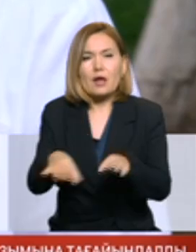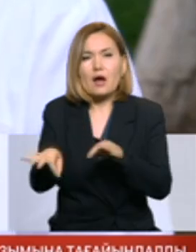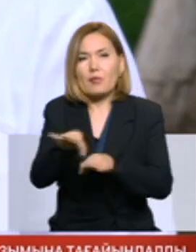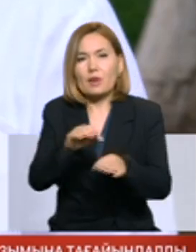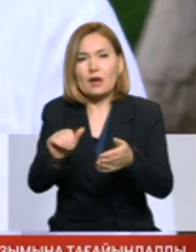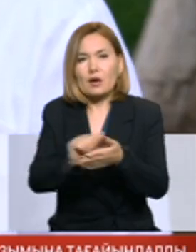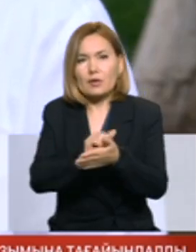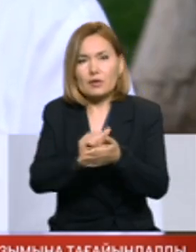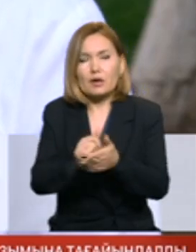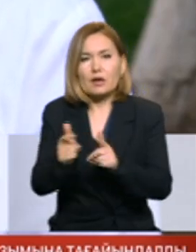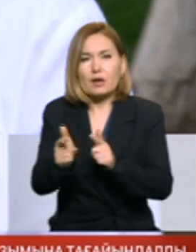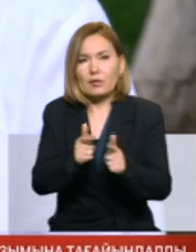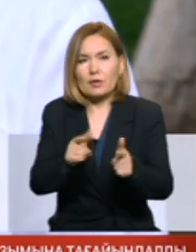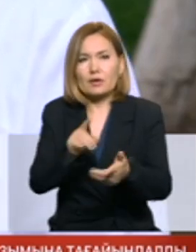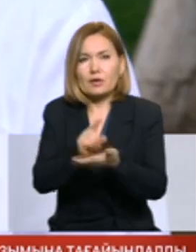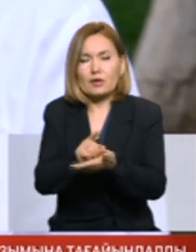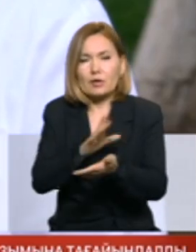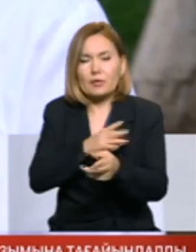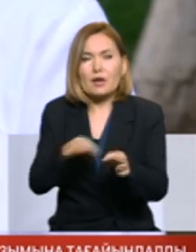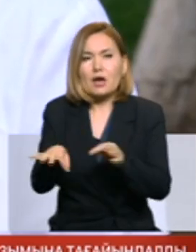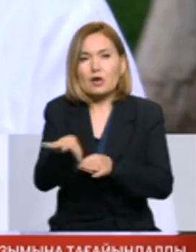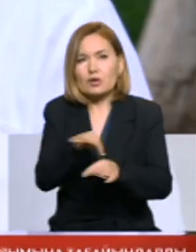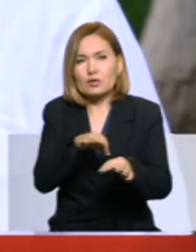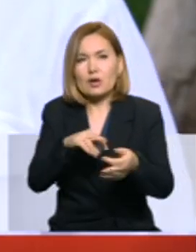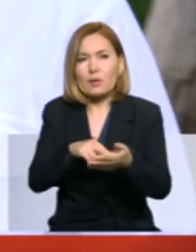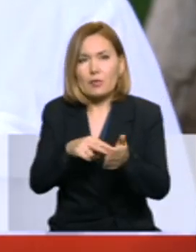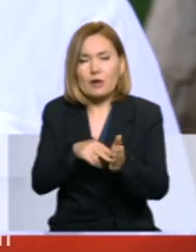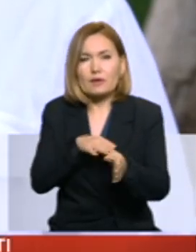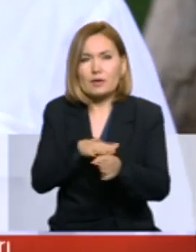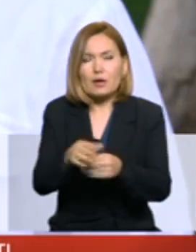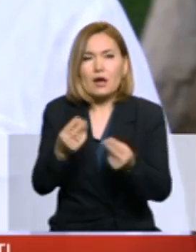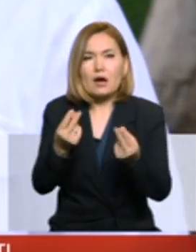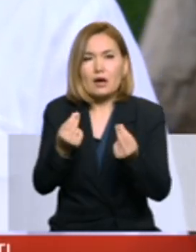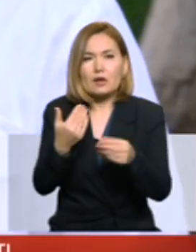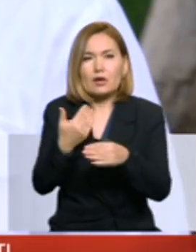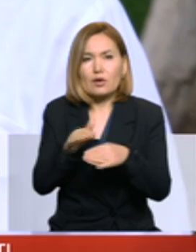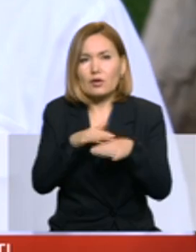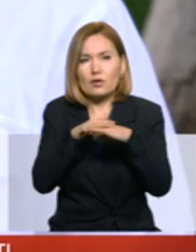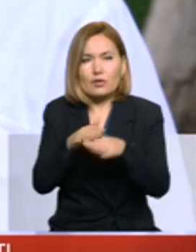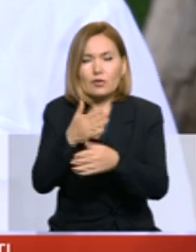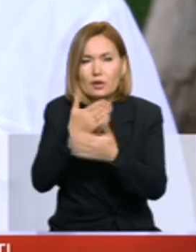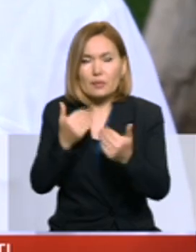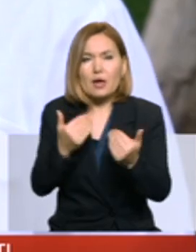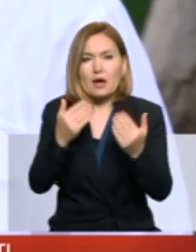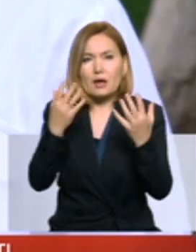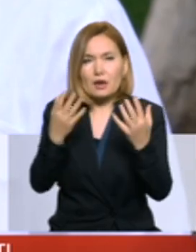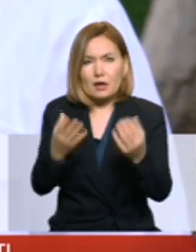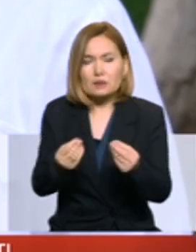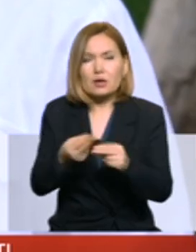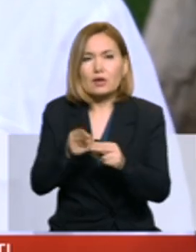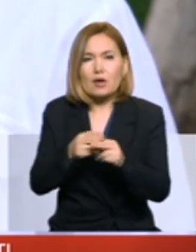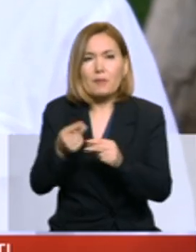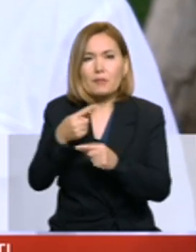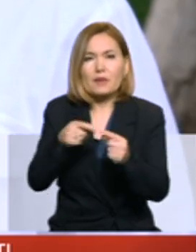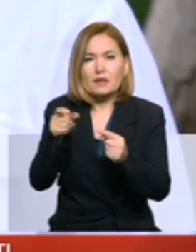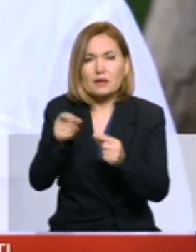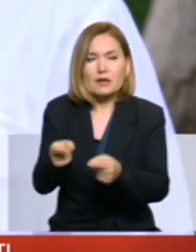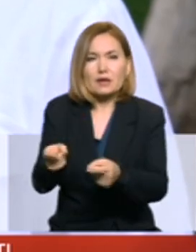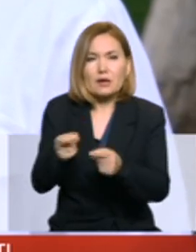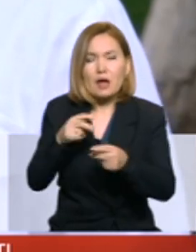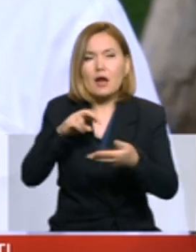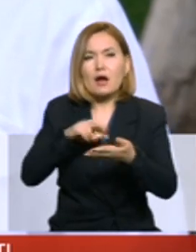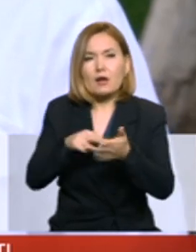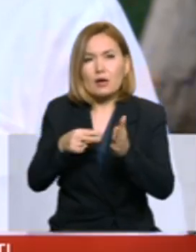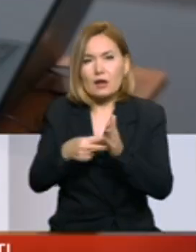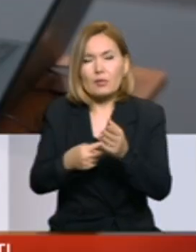проектно-сметалық документация дейміз ғой, проектно-сметалық жобалар жасау үшін қаражат бөлінбеген, сондықтан қазір инвесторлар тарту